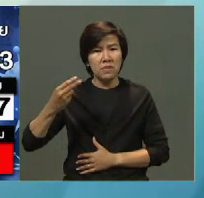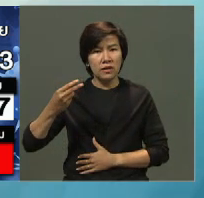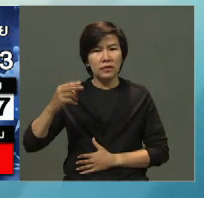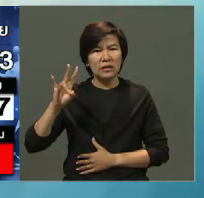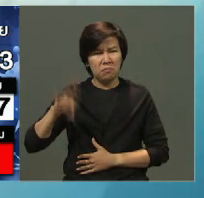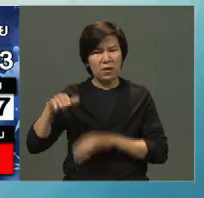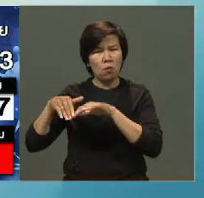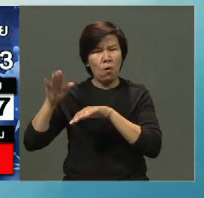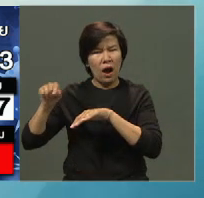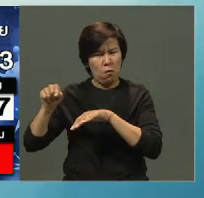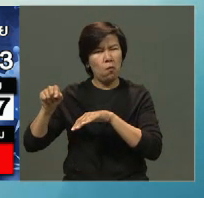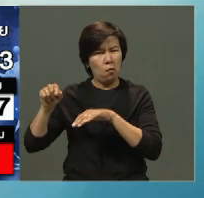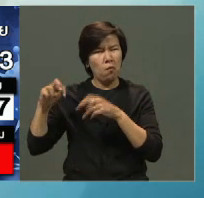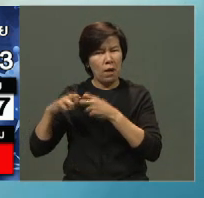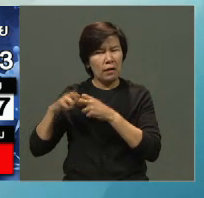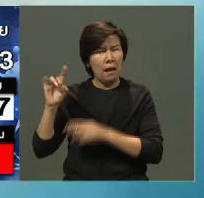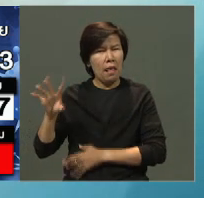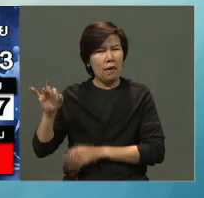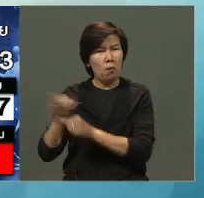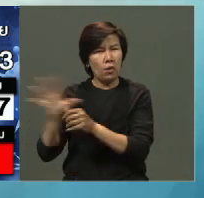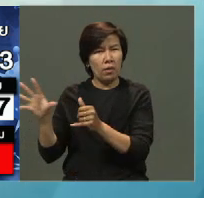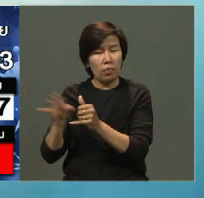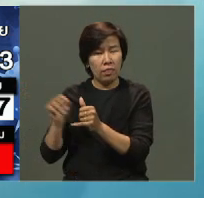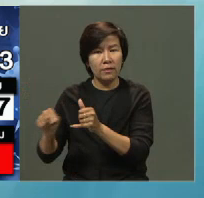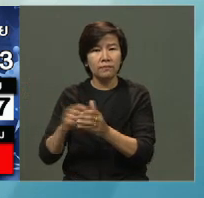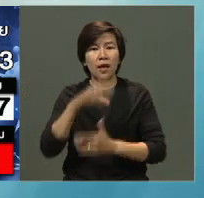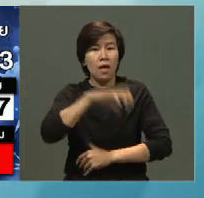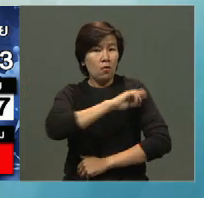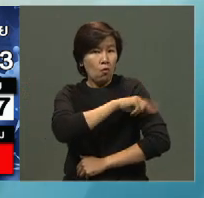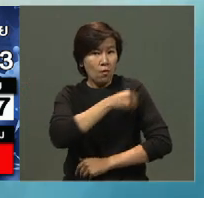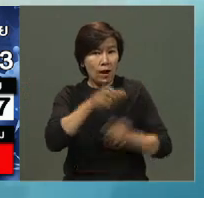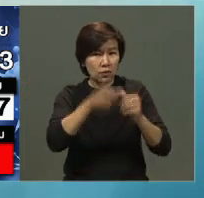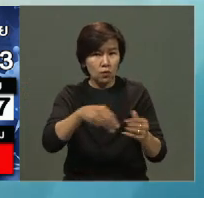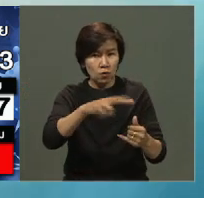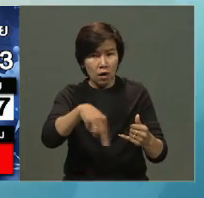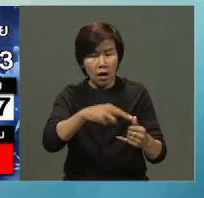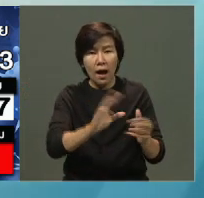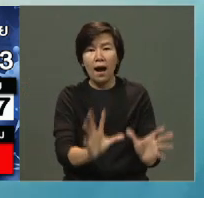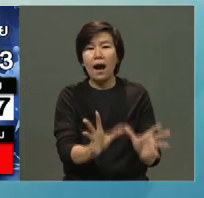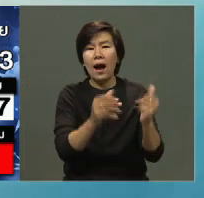5-6เปอร์เซ็นแล้วก็หายแล้ว 5ล้านกว่านะครับรวมเป็น 53.9